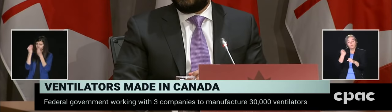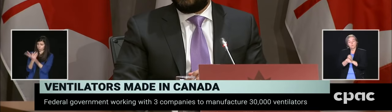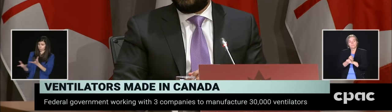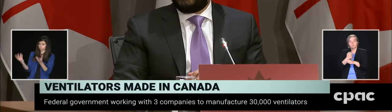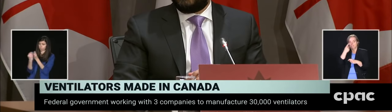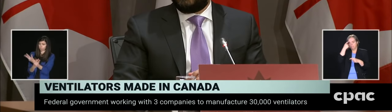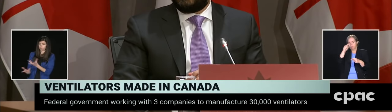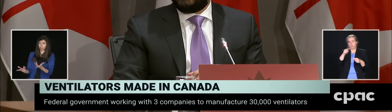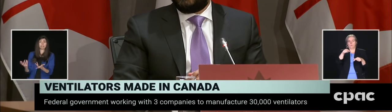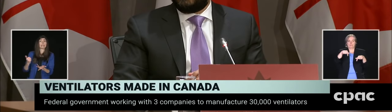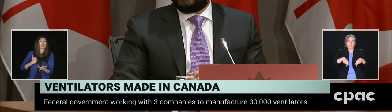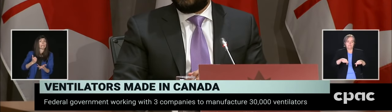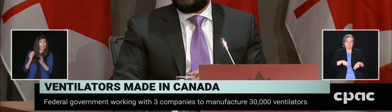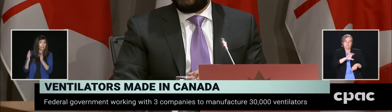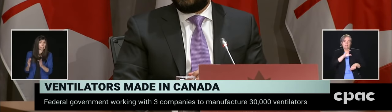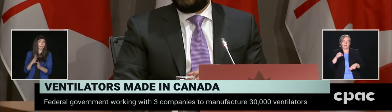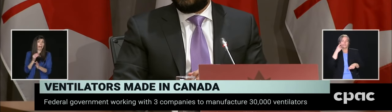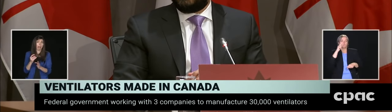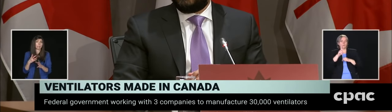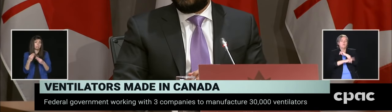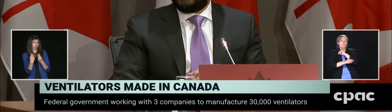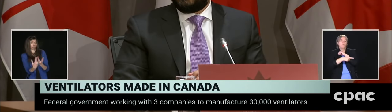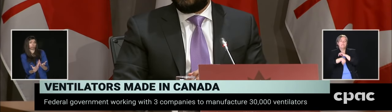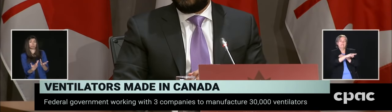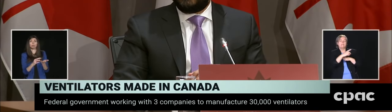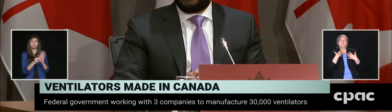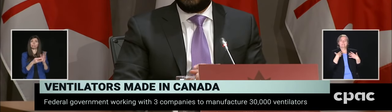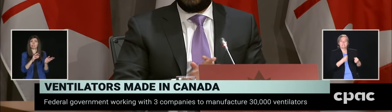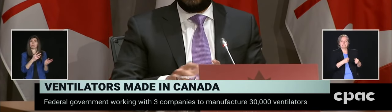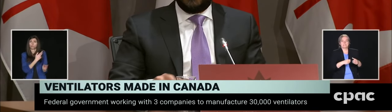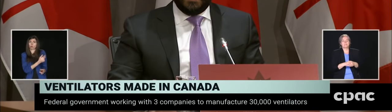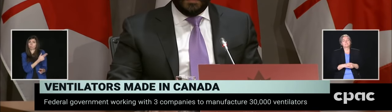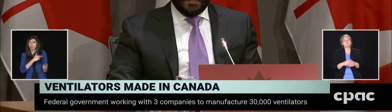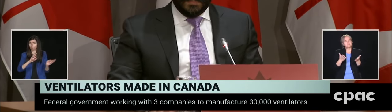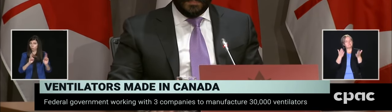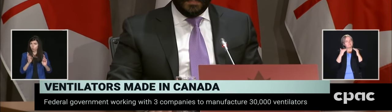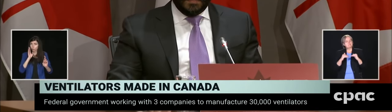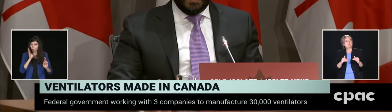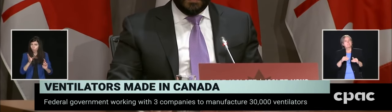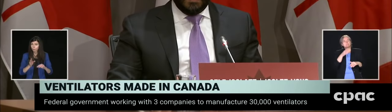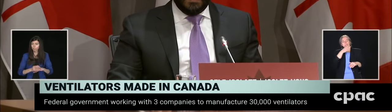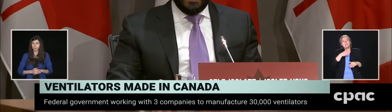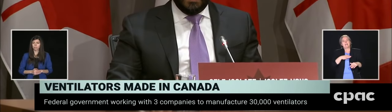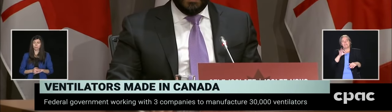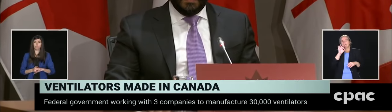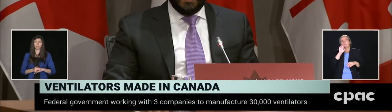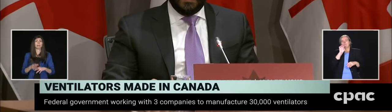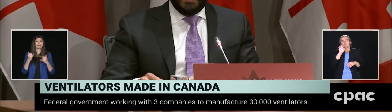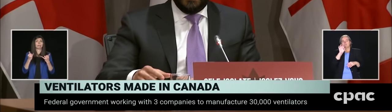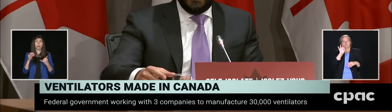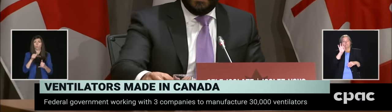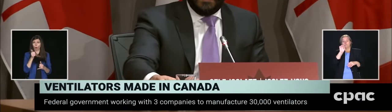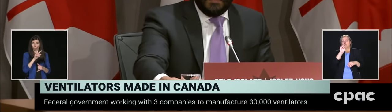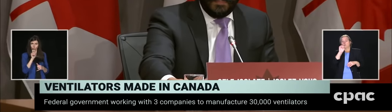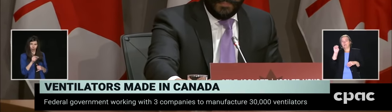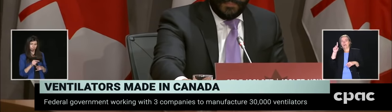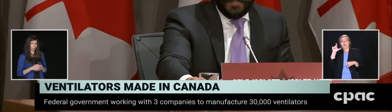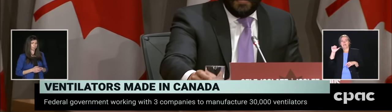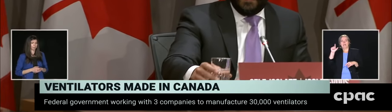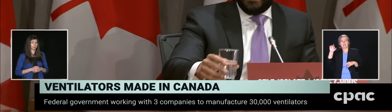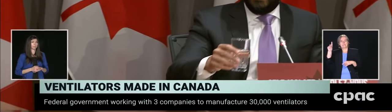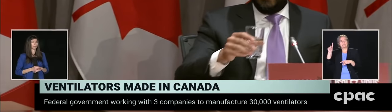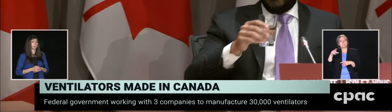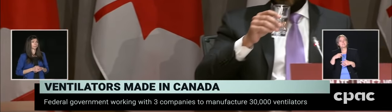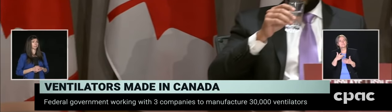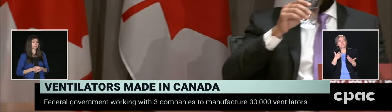Merci. Une sous-question pour Madame Freeland. On sent que c'est réglé, oui, pour la question